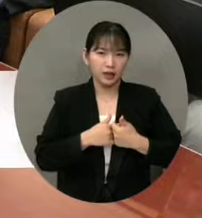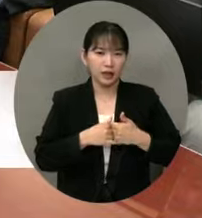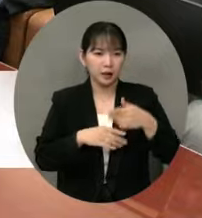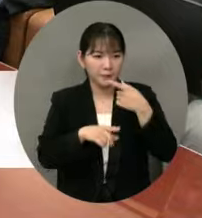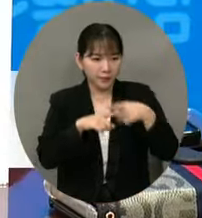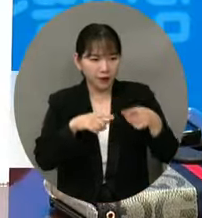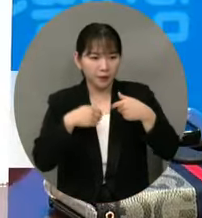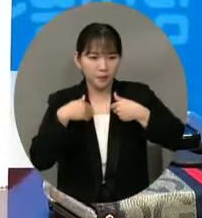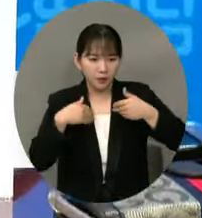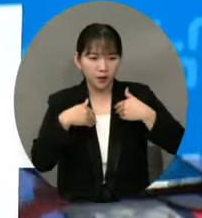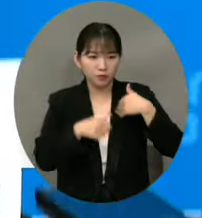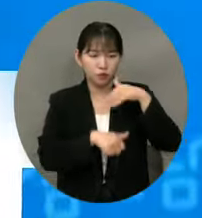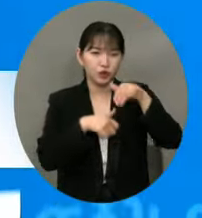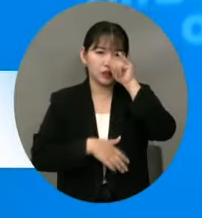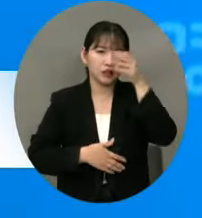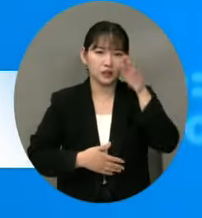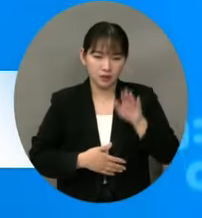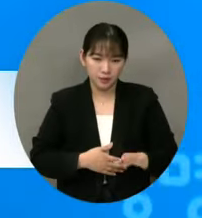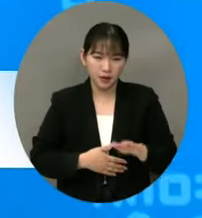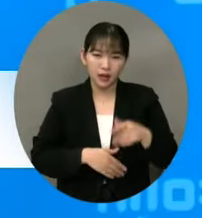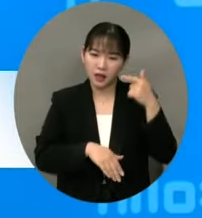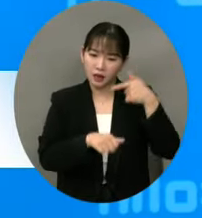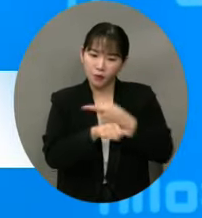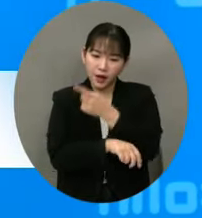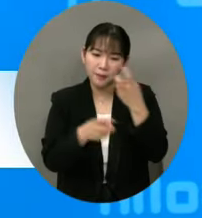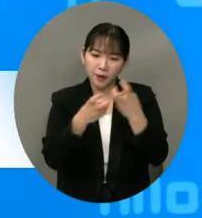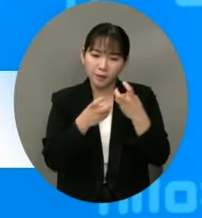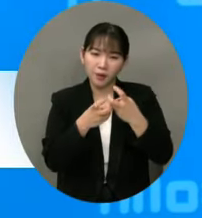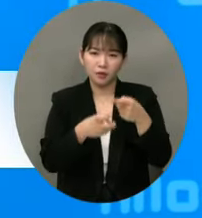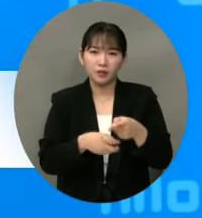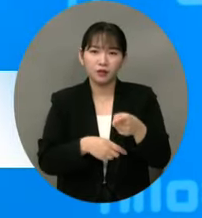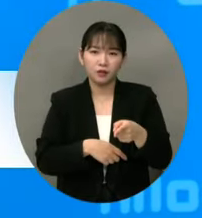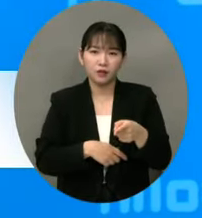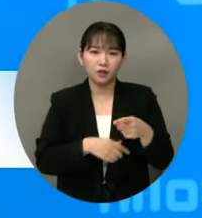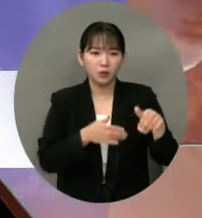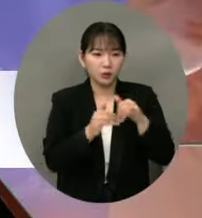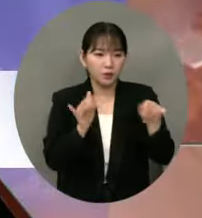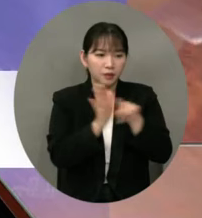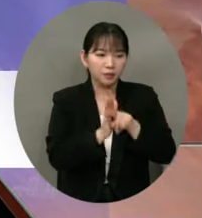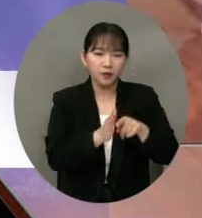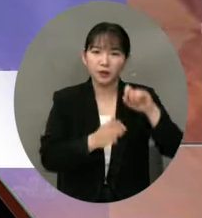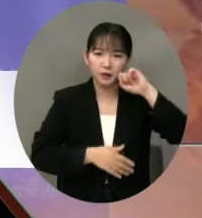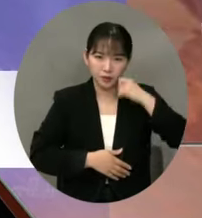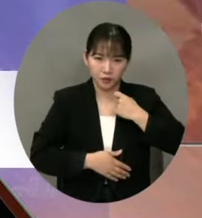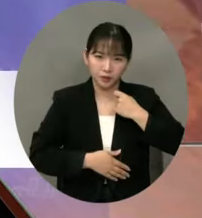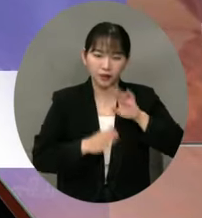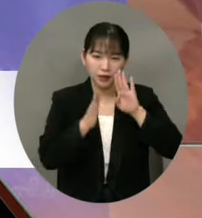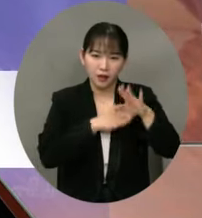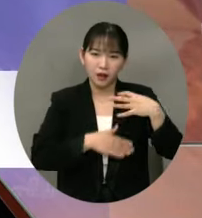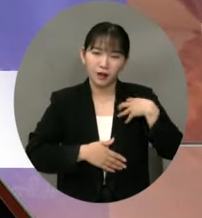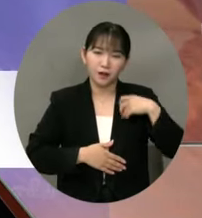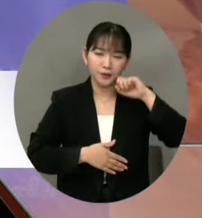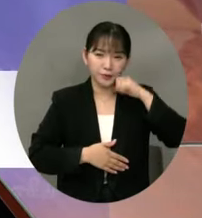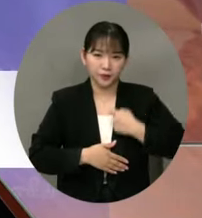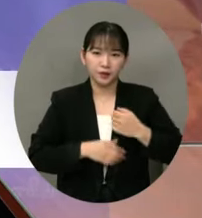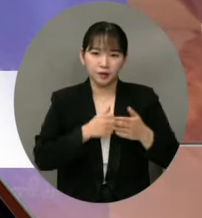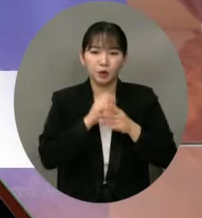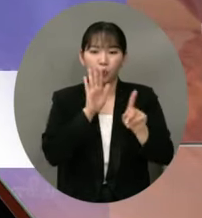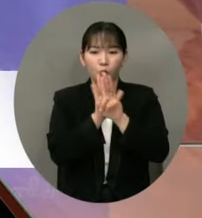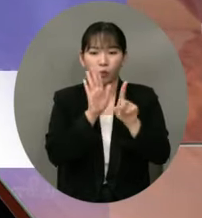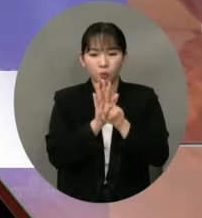판단을 요구하는 여론도 있지만 전략적 판단은 도민 신뢰를 받기 어렵고 나중에 감당하기 힘들다며